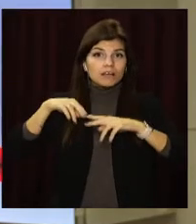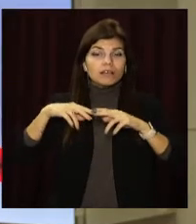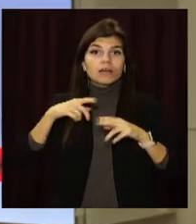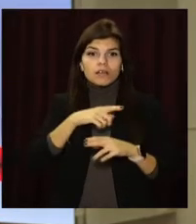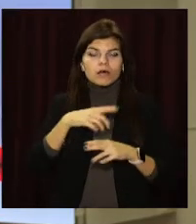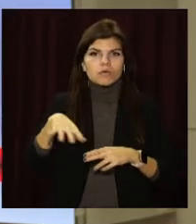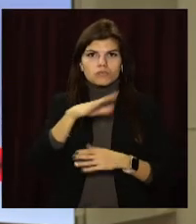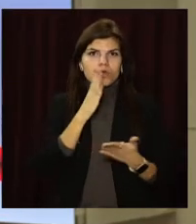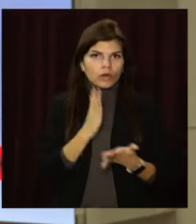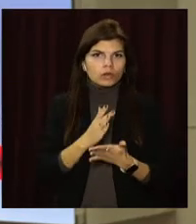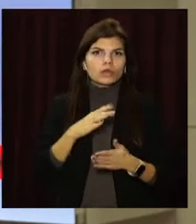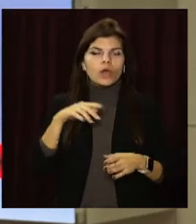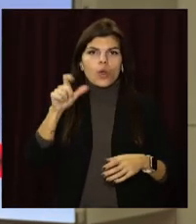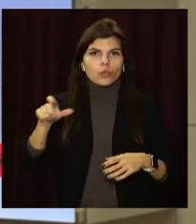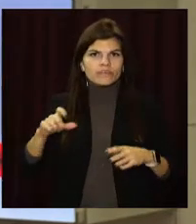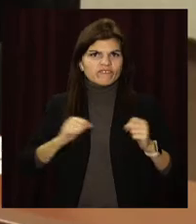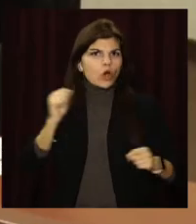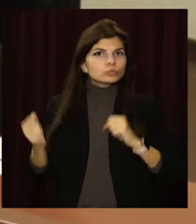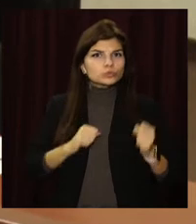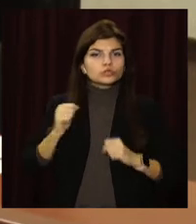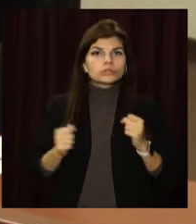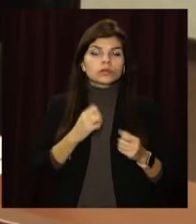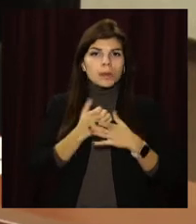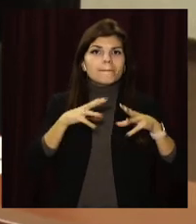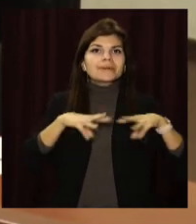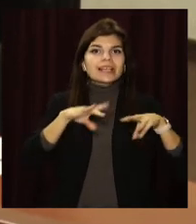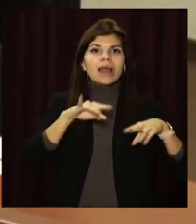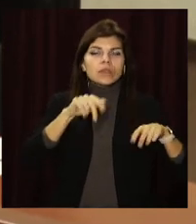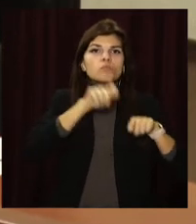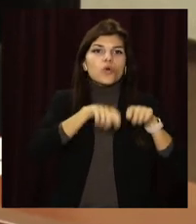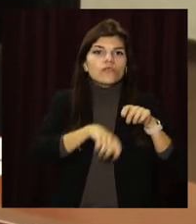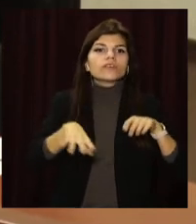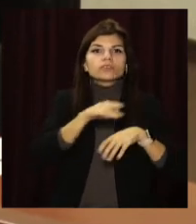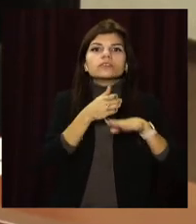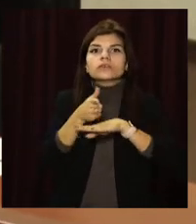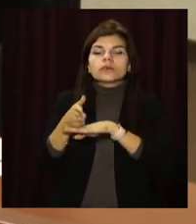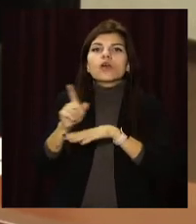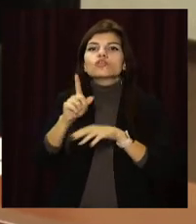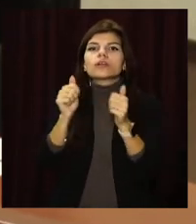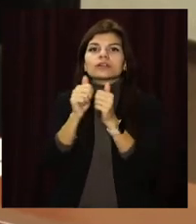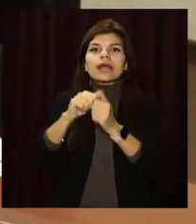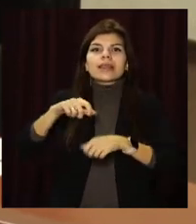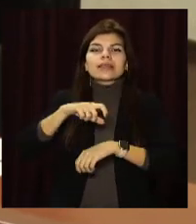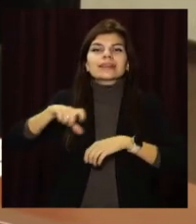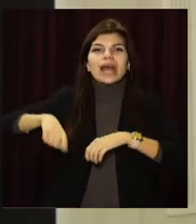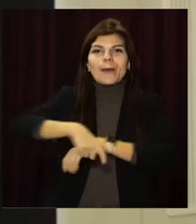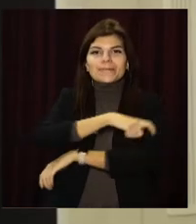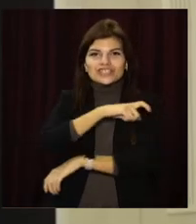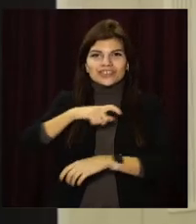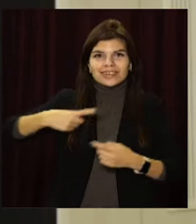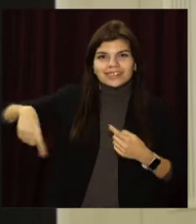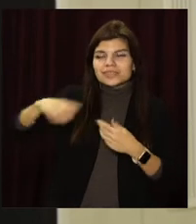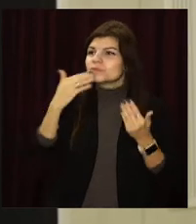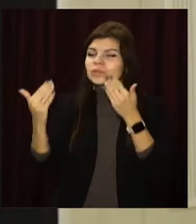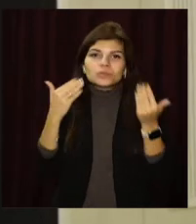викликало обурення місцевих мешканців. Відтак у міськраді вирішили перевірити всі заклади, які розташовані на набережній, а також